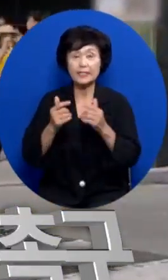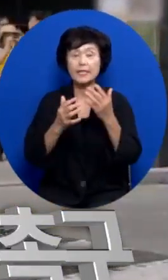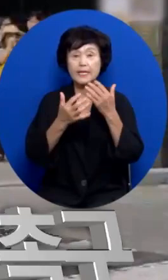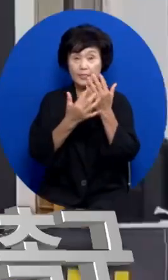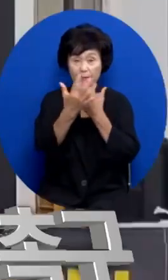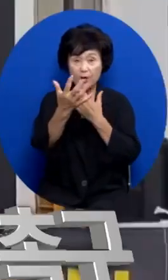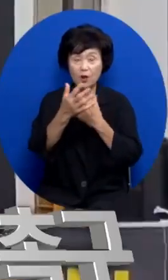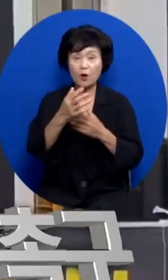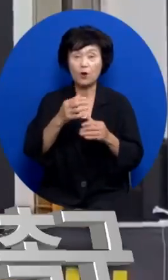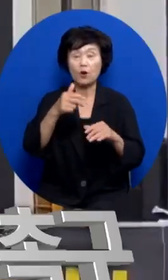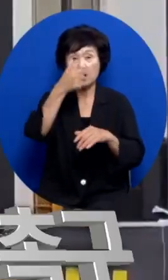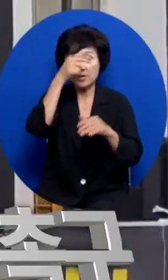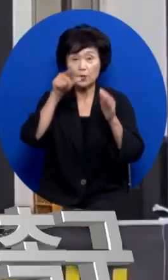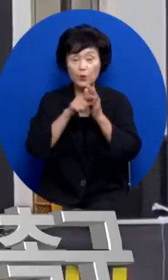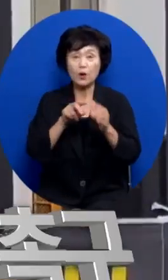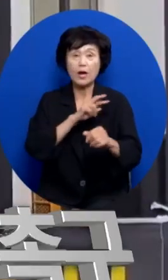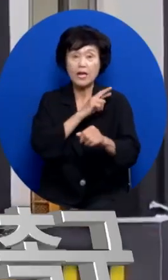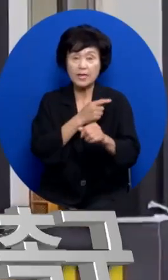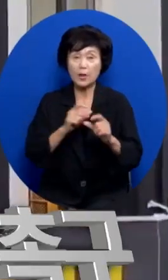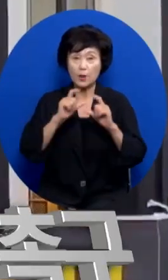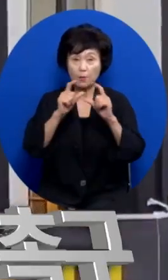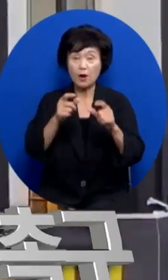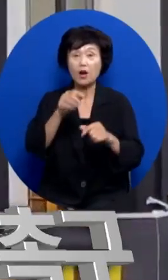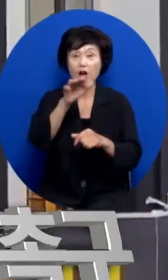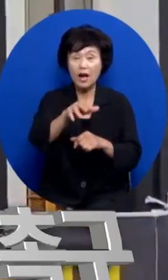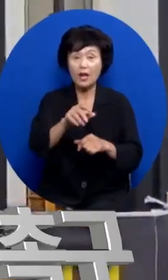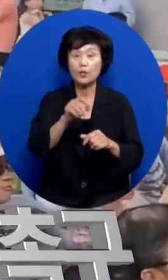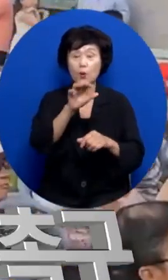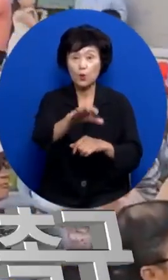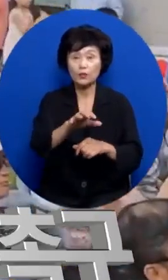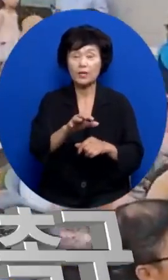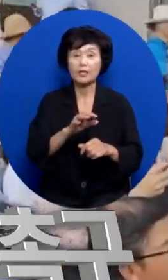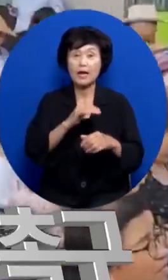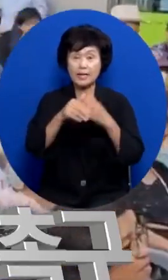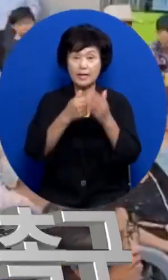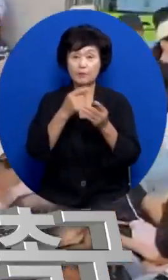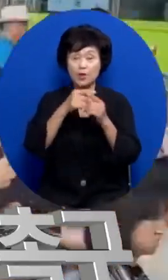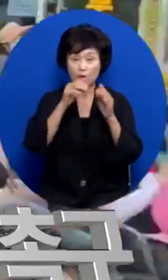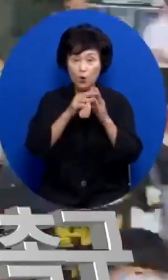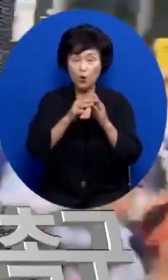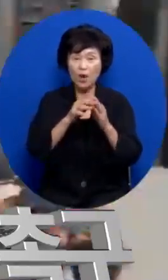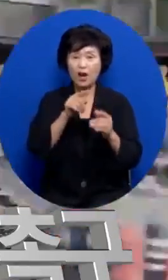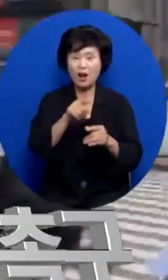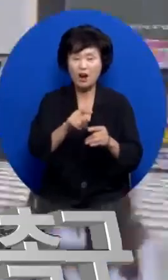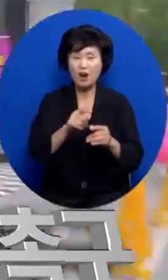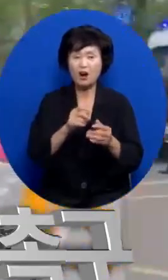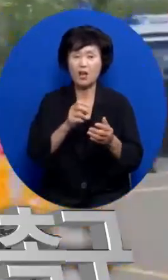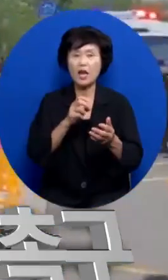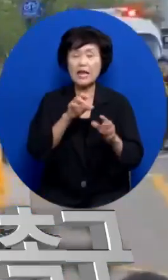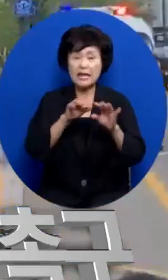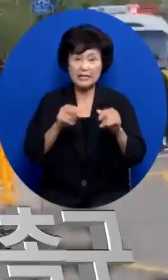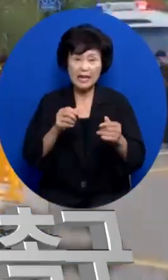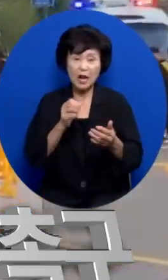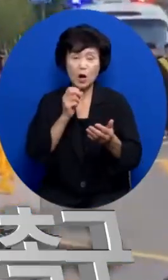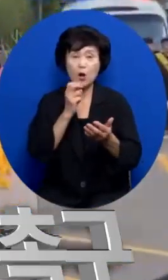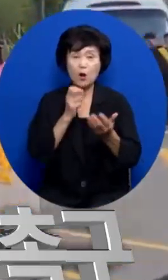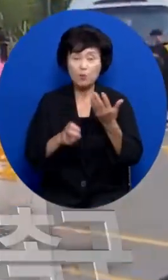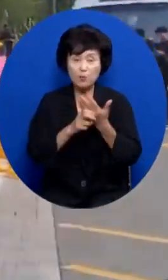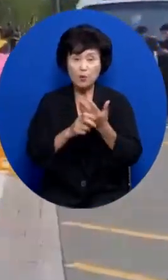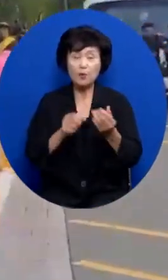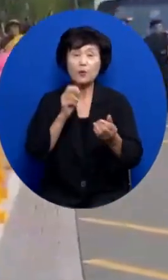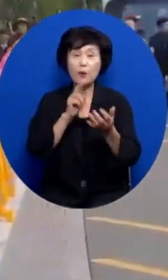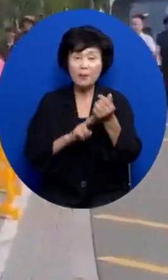이단으로 규정한 하나님의 교회가 가밀지군의 종교부지를 불법 전매한 것으로 의심된다며 검찰의 신속한 수사를